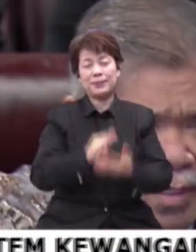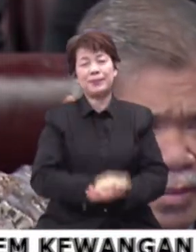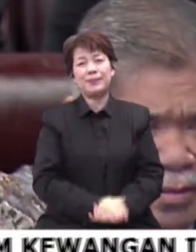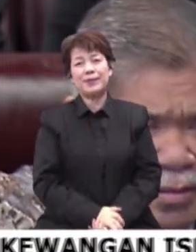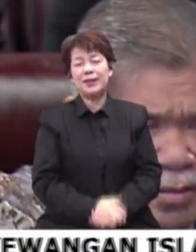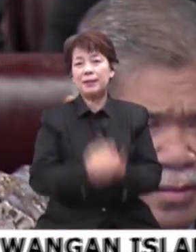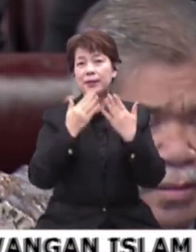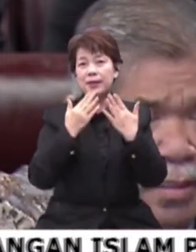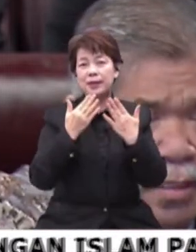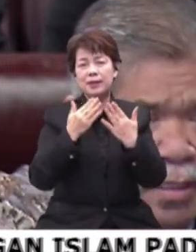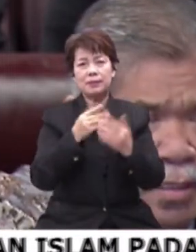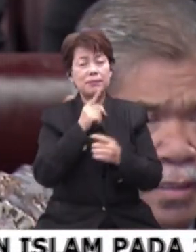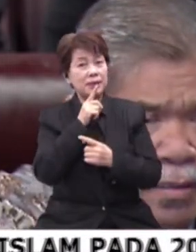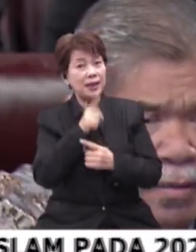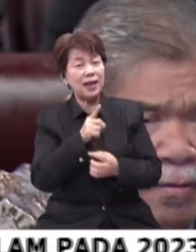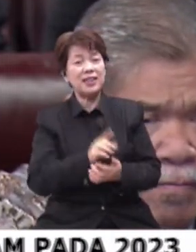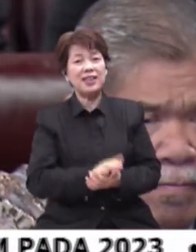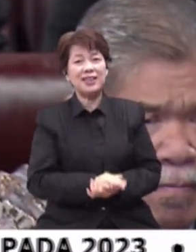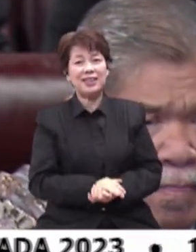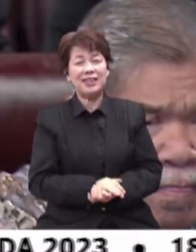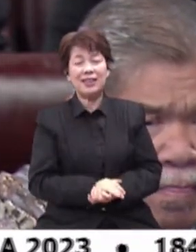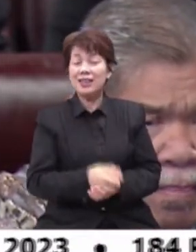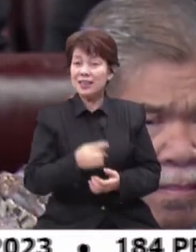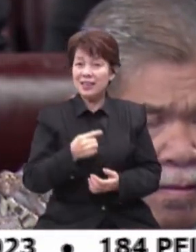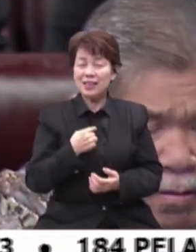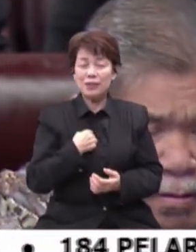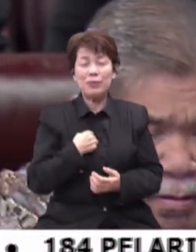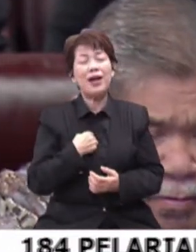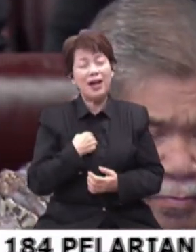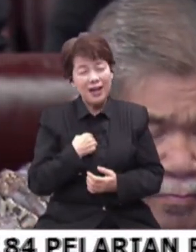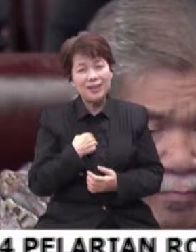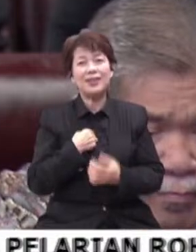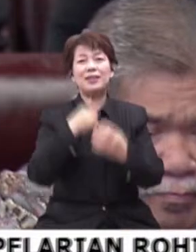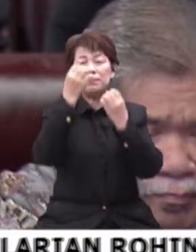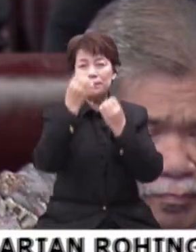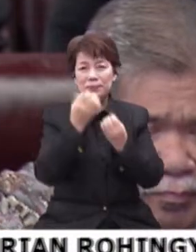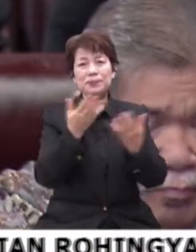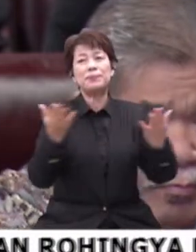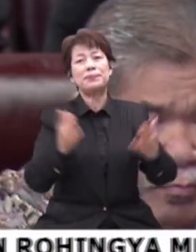Sebenarnya saya juga menyatukan